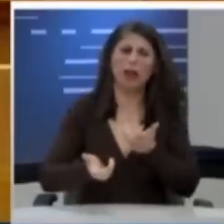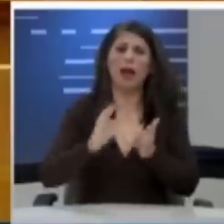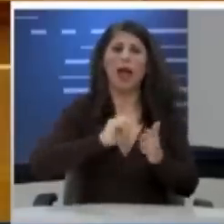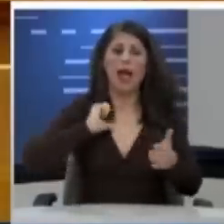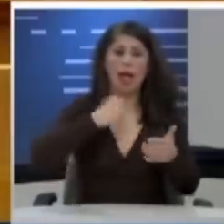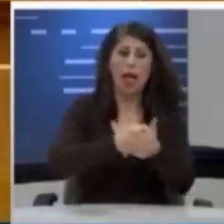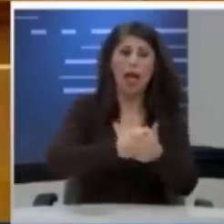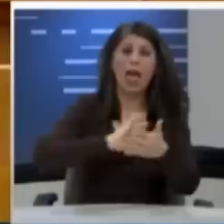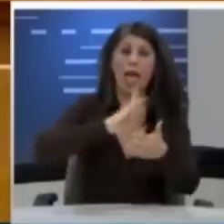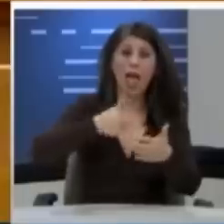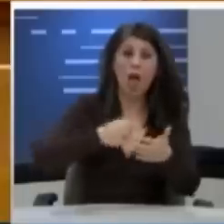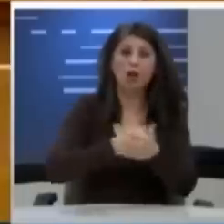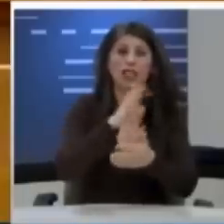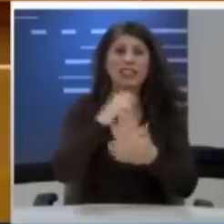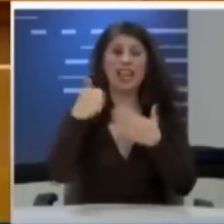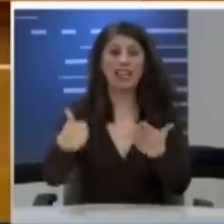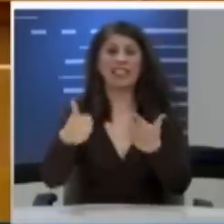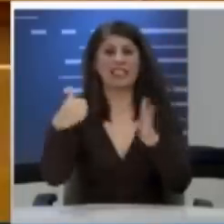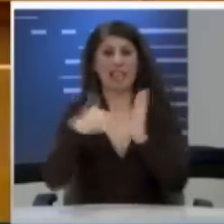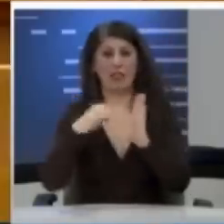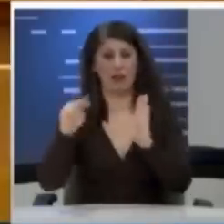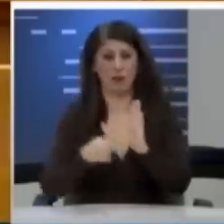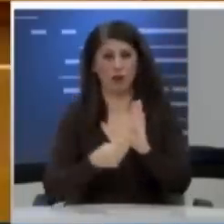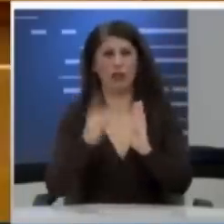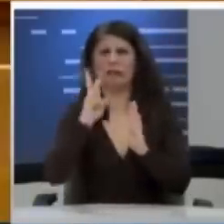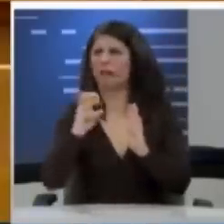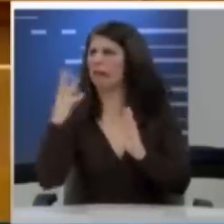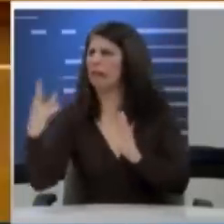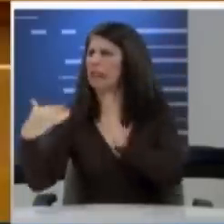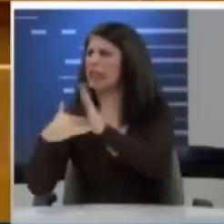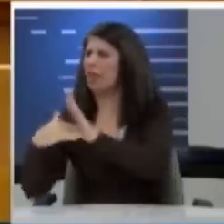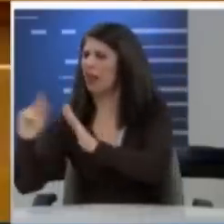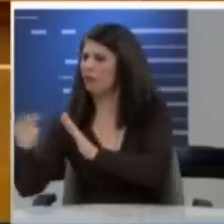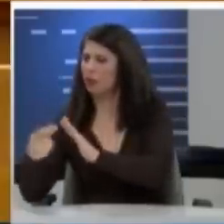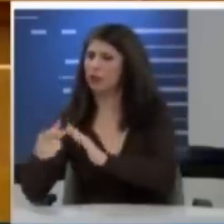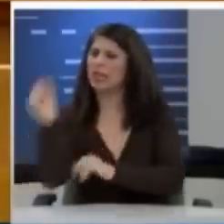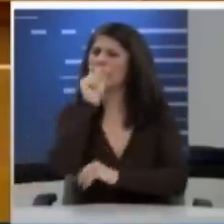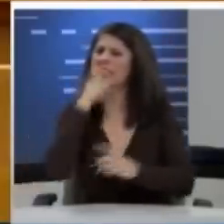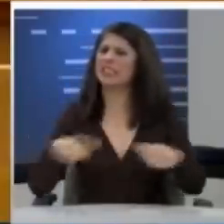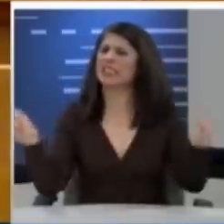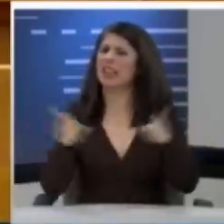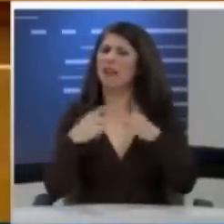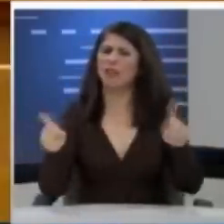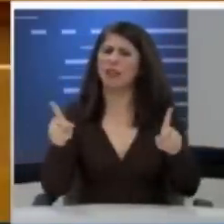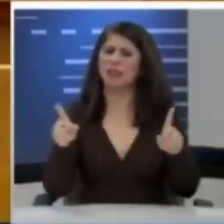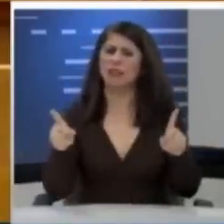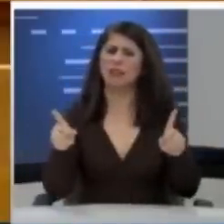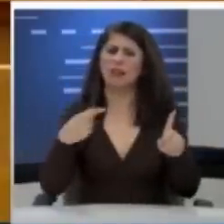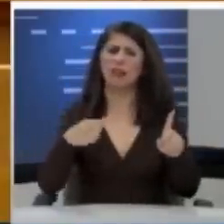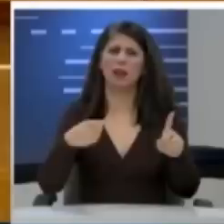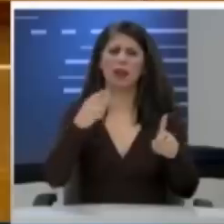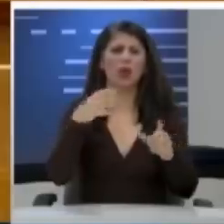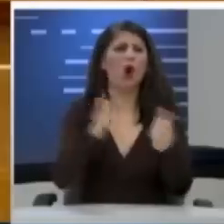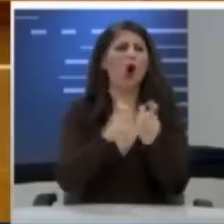τον πολιτιστικό χώρο, κόστους 33.000 και κάτι ευρώ. Συναυλίες με τραγούδια για το κομμένο